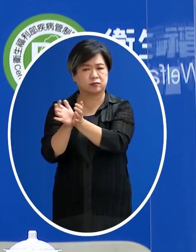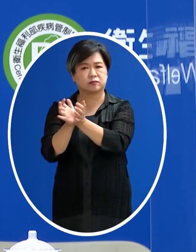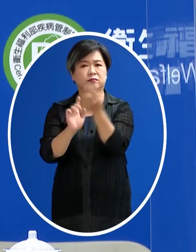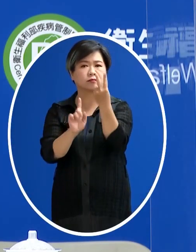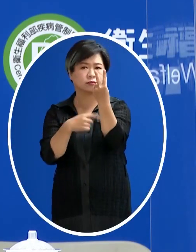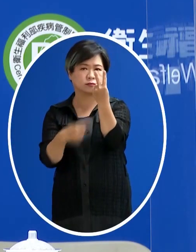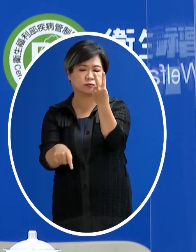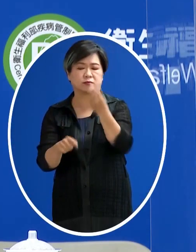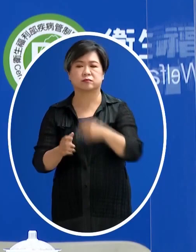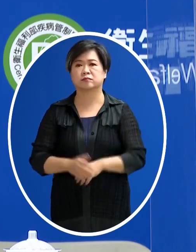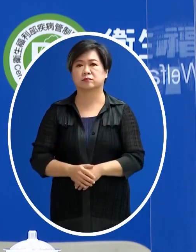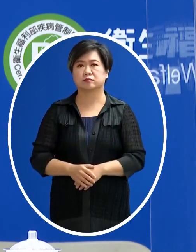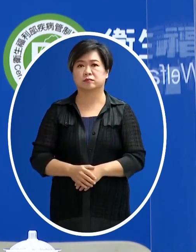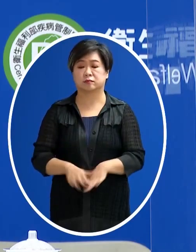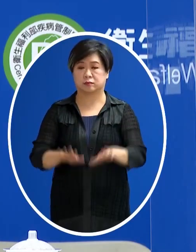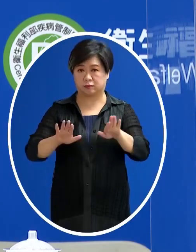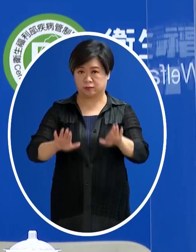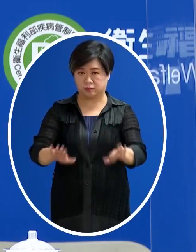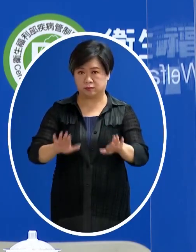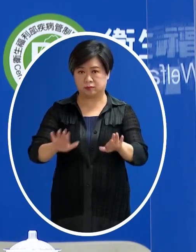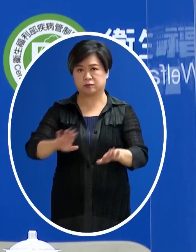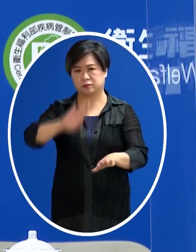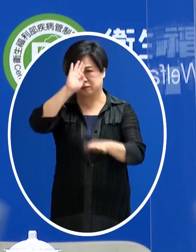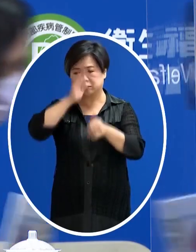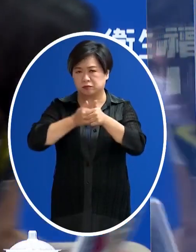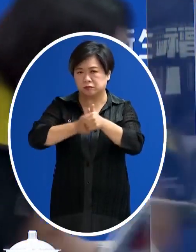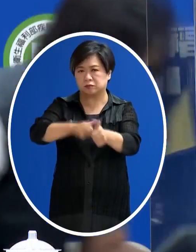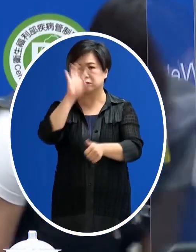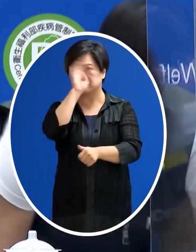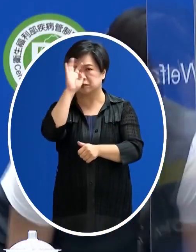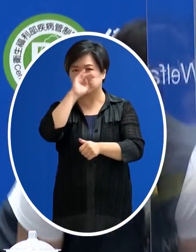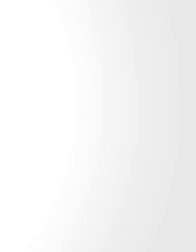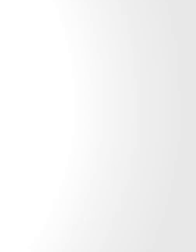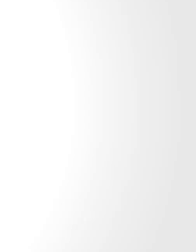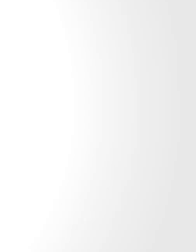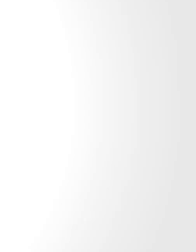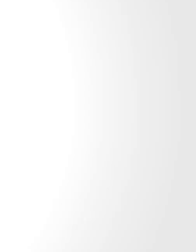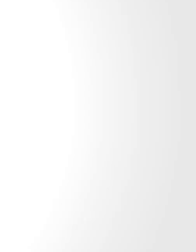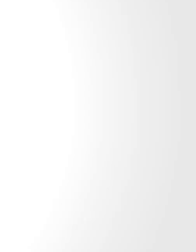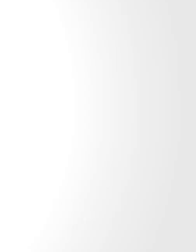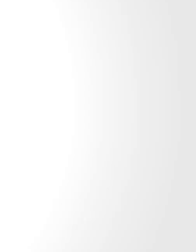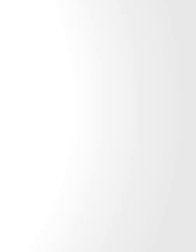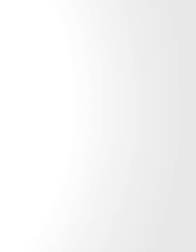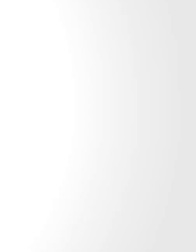2例，那当然是现在的基本的疫调，那持续的疫调还在进行。